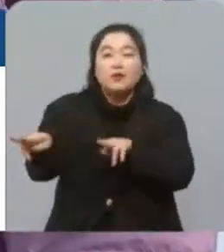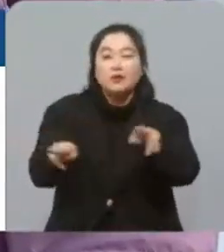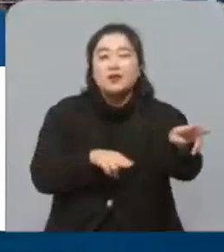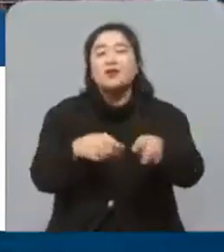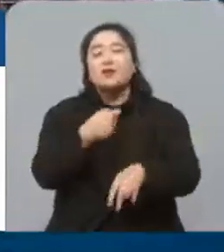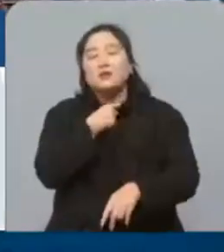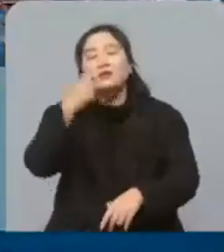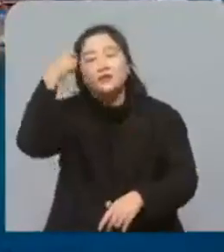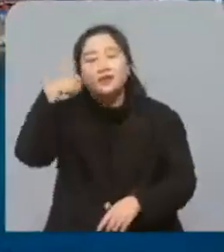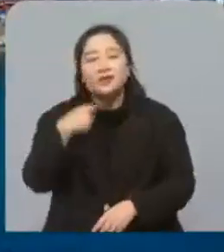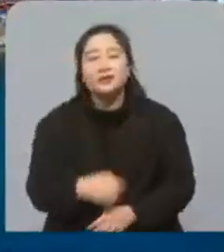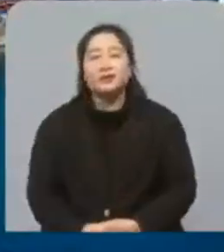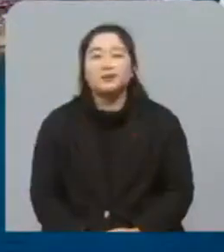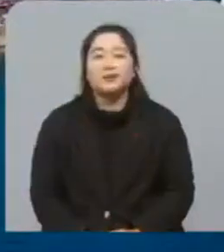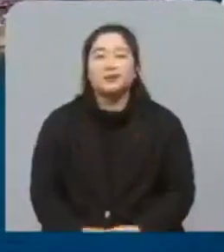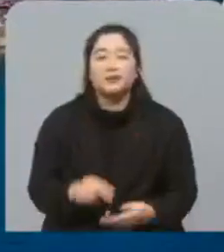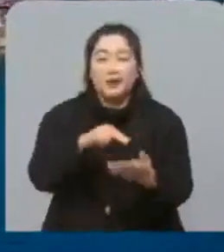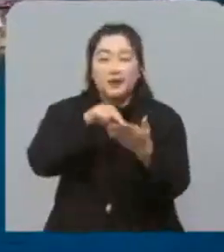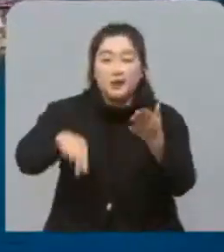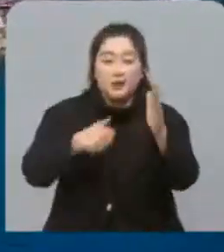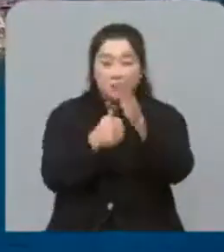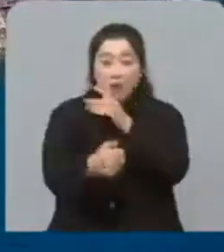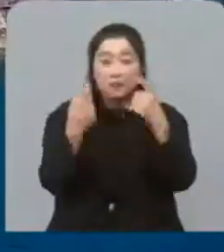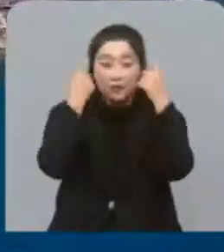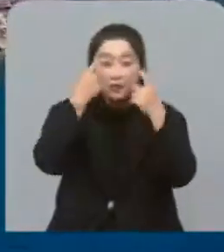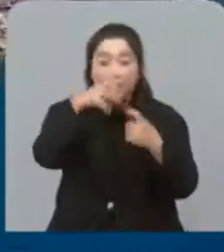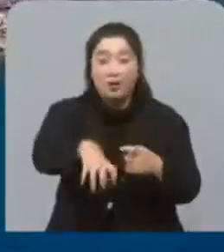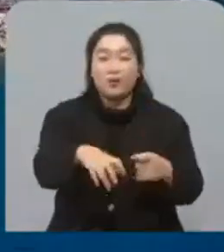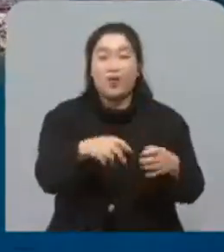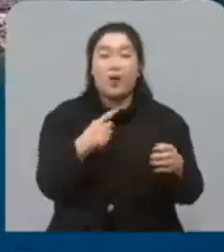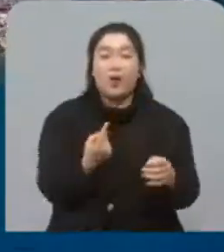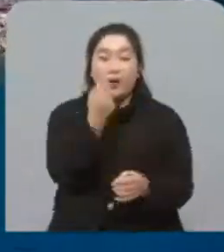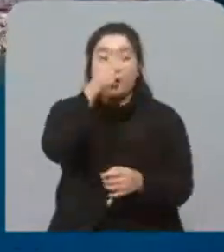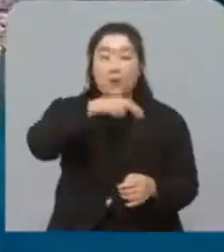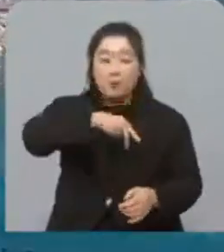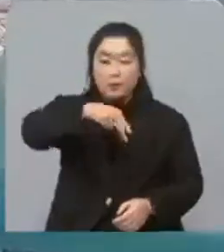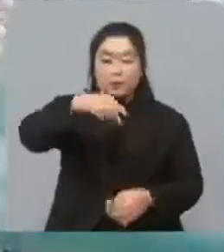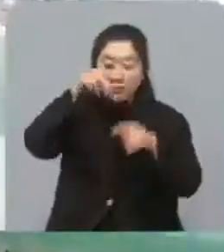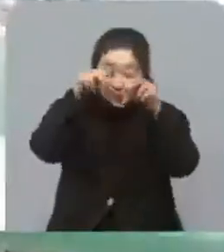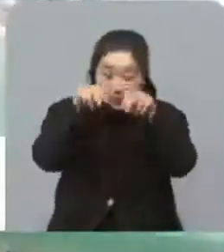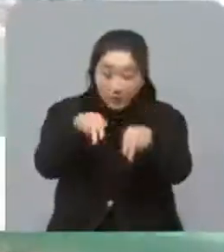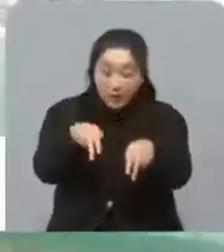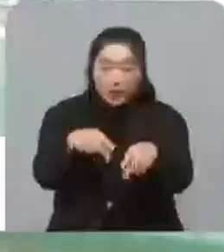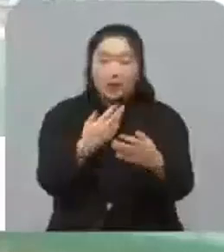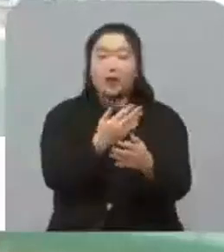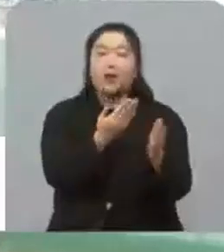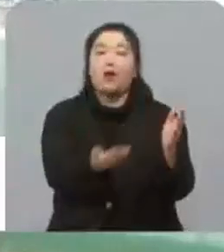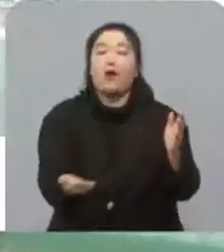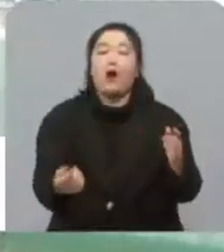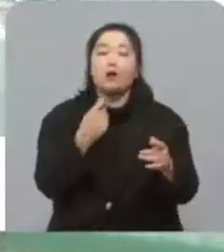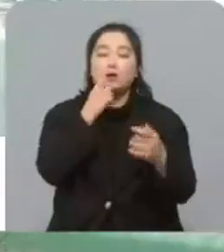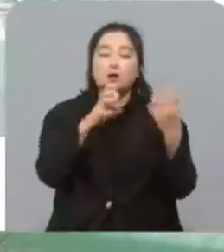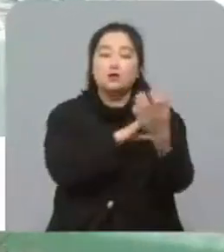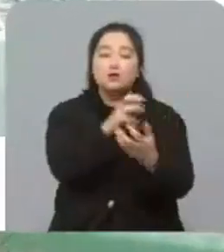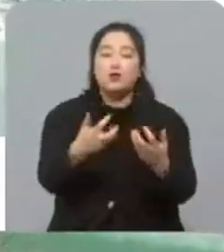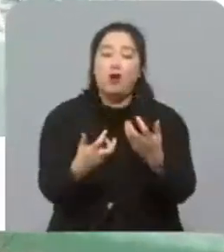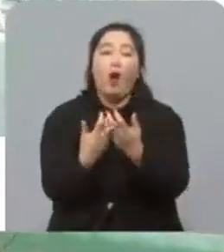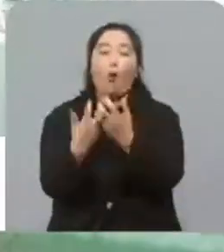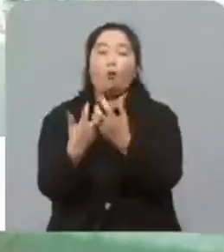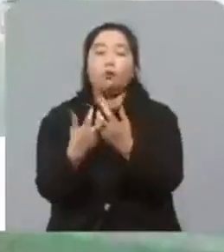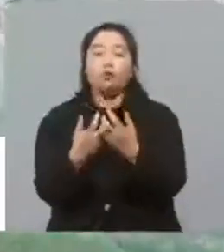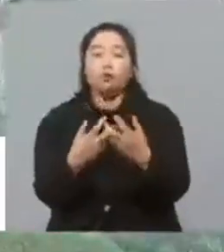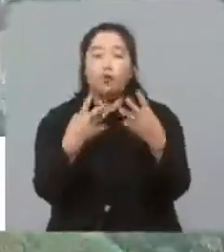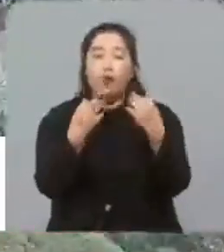싶은 느낌? 단양의 대표 관광지 만천하 스카이워크에서 내려보는 남한강도 흰 눈과 얼음에